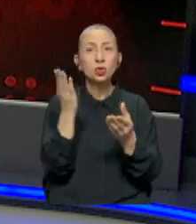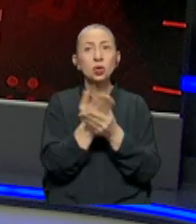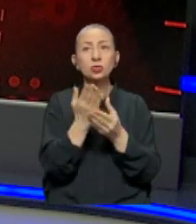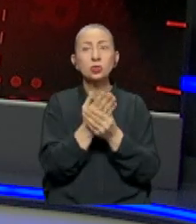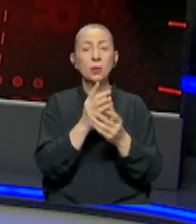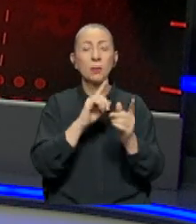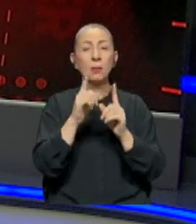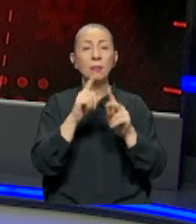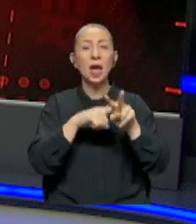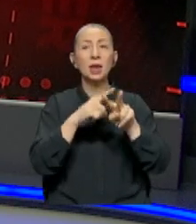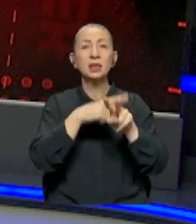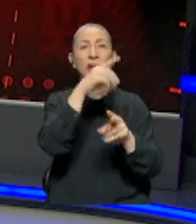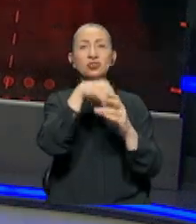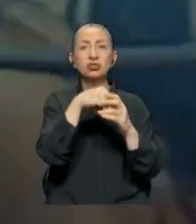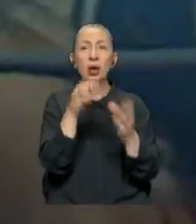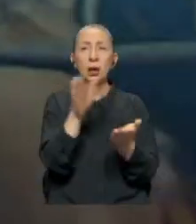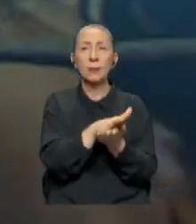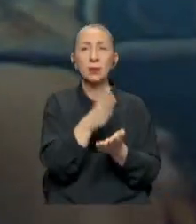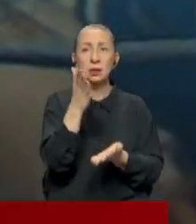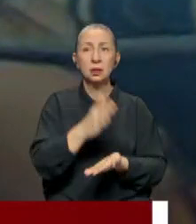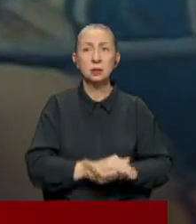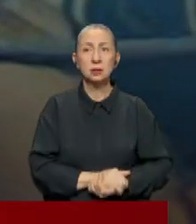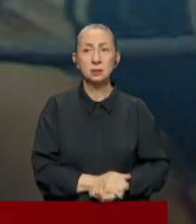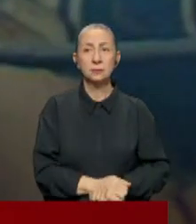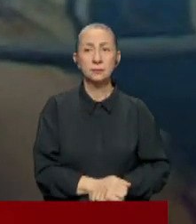da Yargıtay'da kapandı.